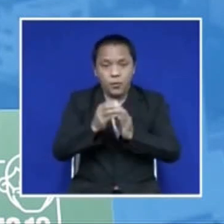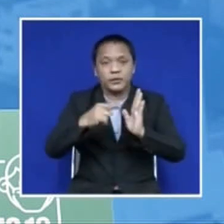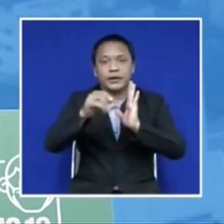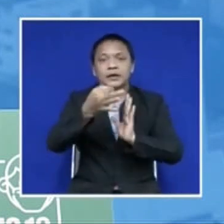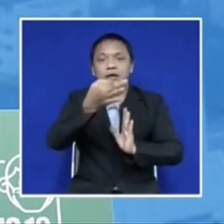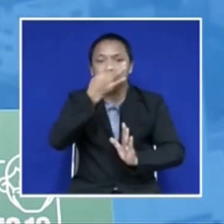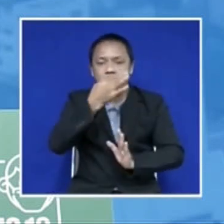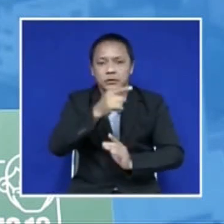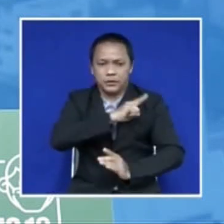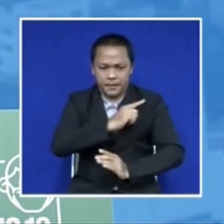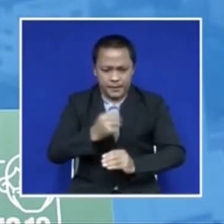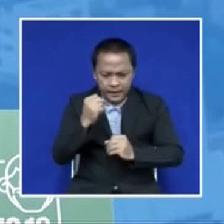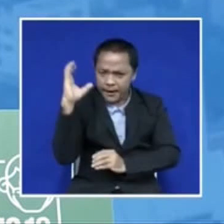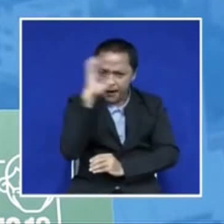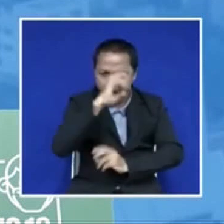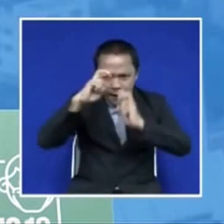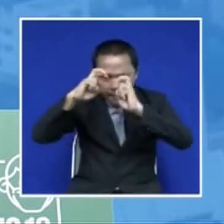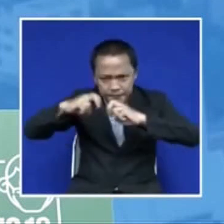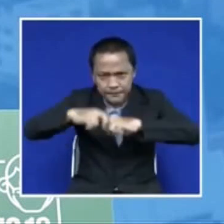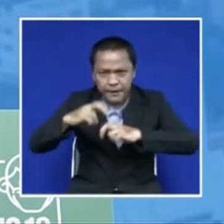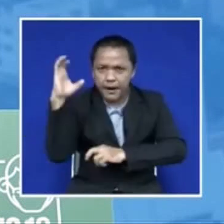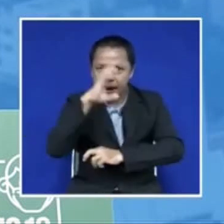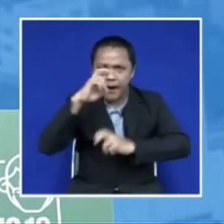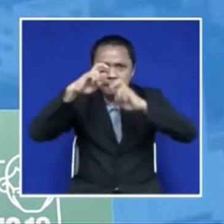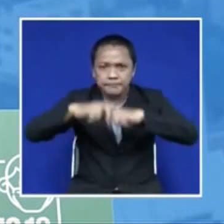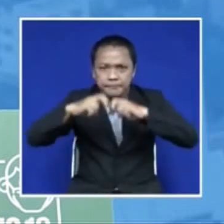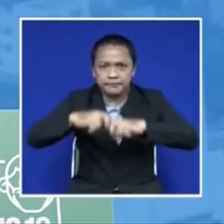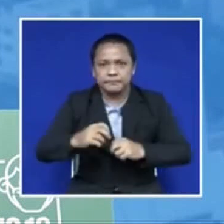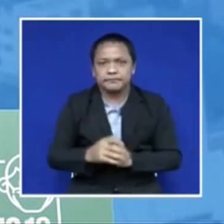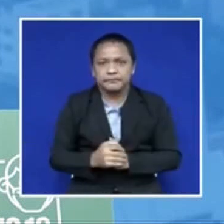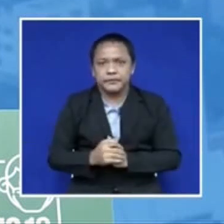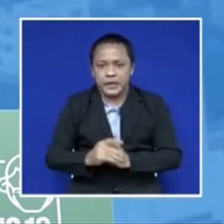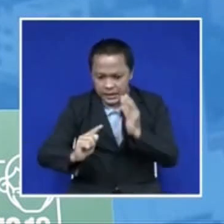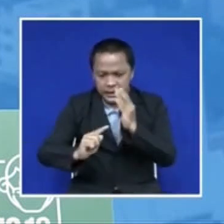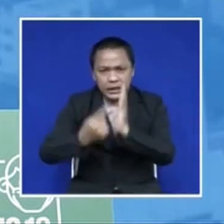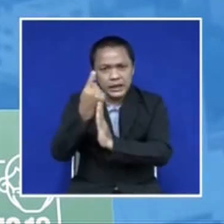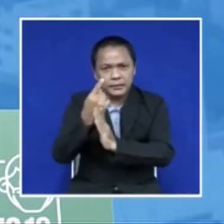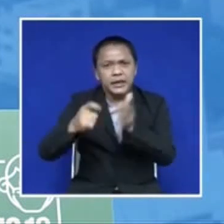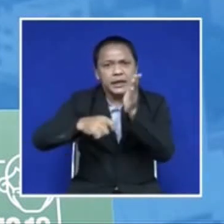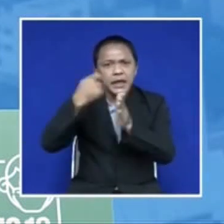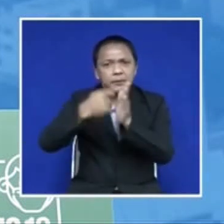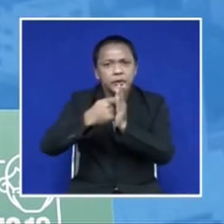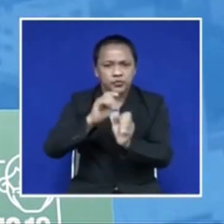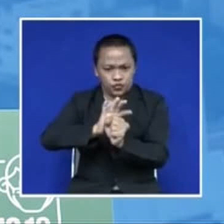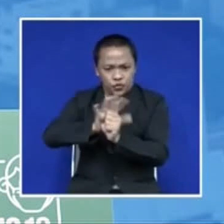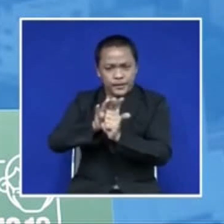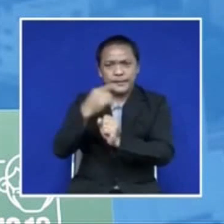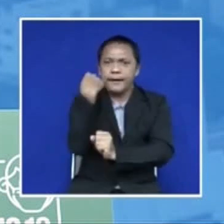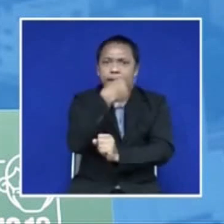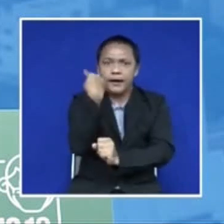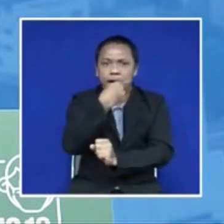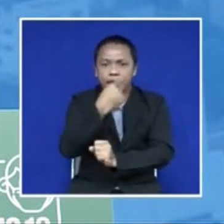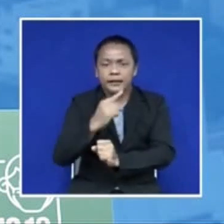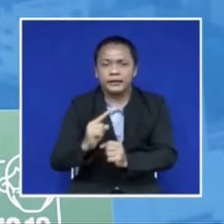ในการจัดตั้งโรงพยาบาลสนามหากมีอาการก็จะส่งโรงพยาบาลหลักต่อไปในขณะที่คนไทยที่ติดเชื้อตอนนี้ก็เยอะอยู่ใน